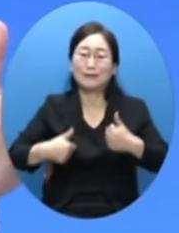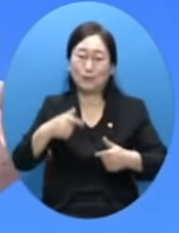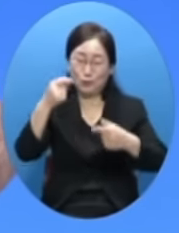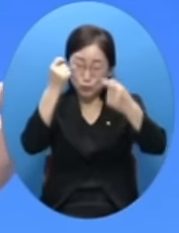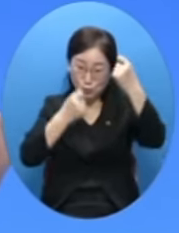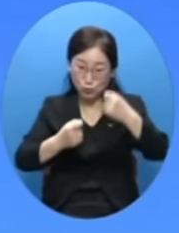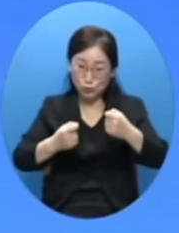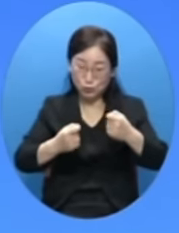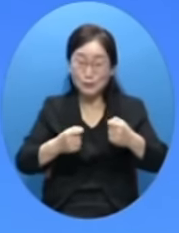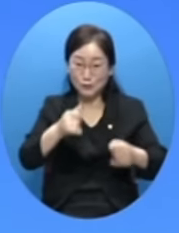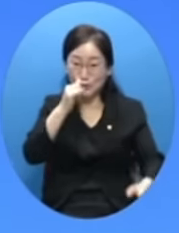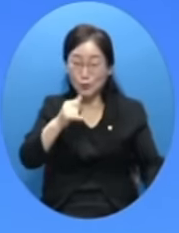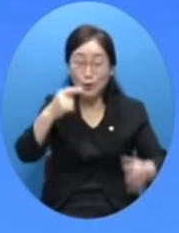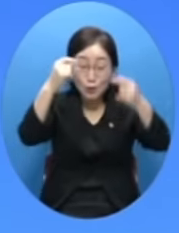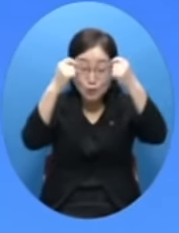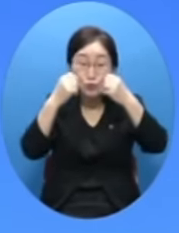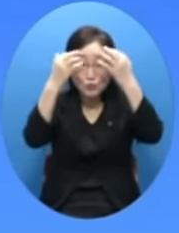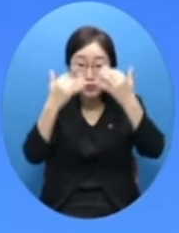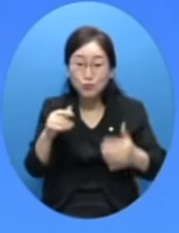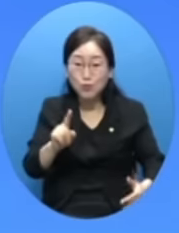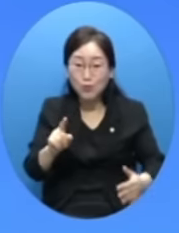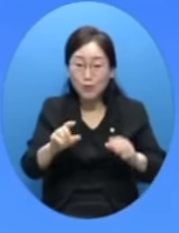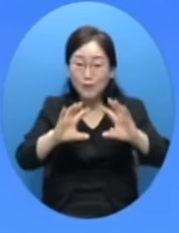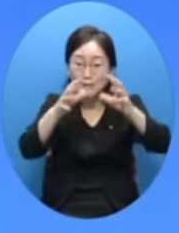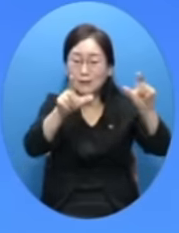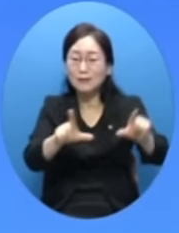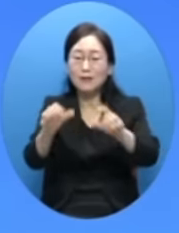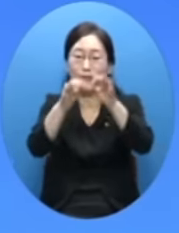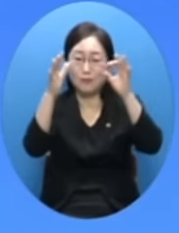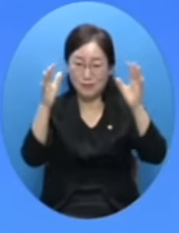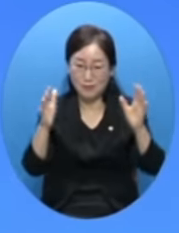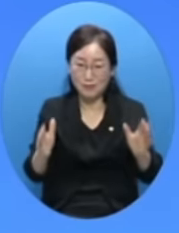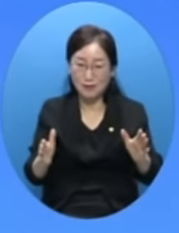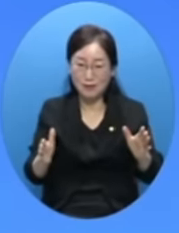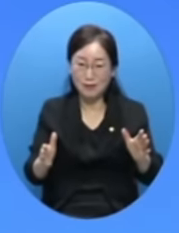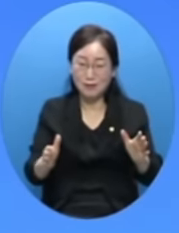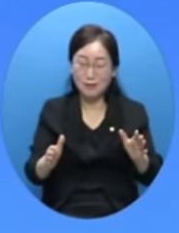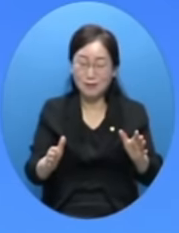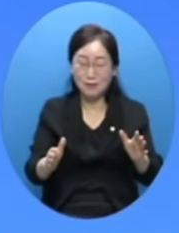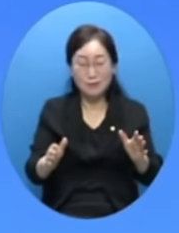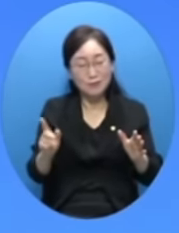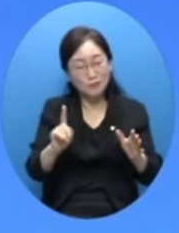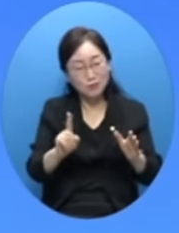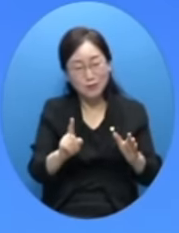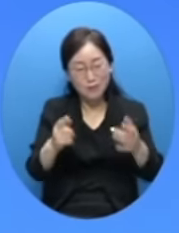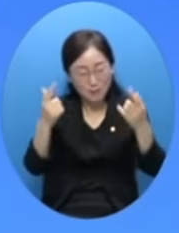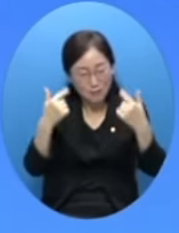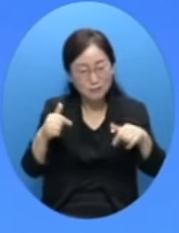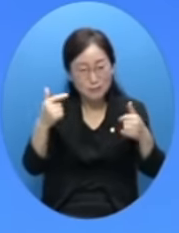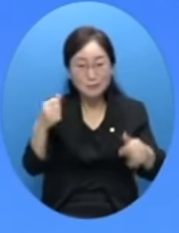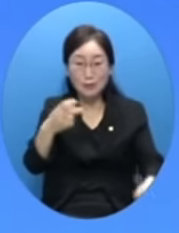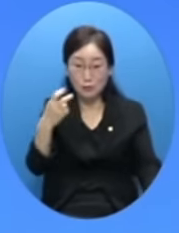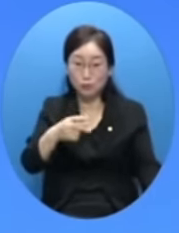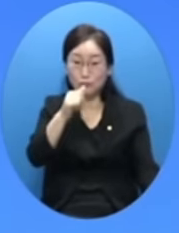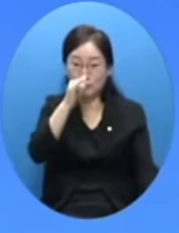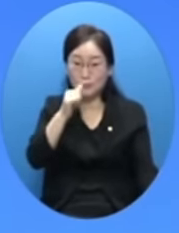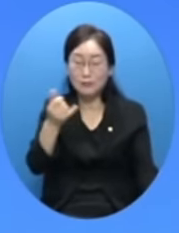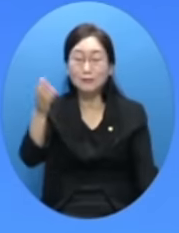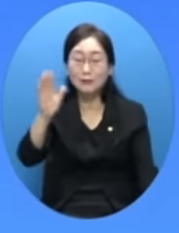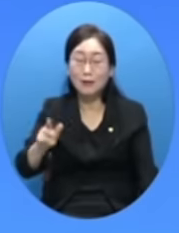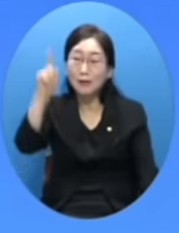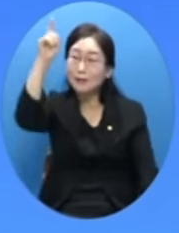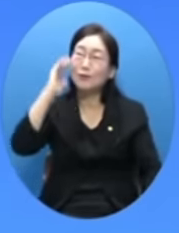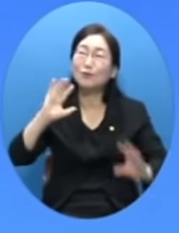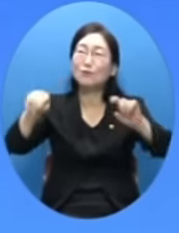합니다. 눈물이라는 것은 이 땅에 사는 동안 우리의 삶의 한 부분이 되었습니다. 그런데 천국을